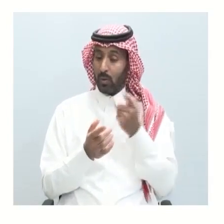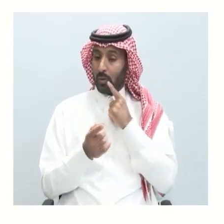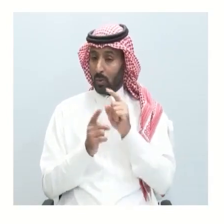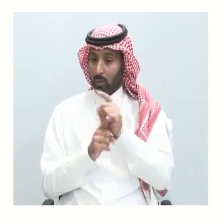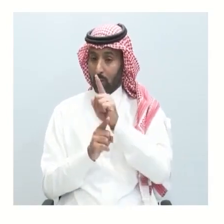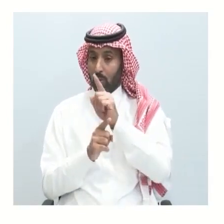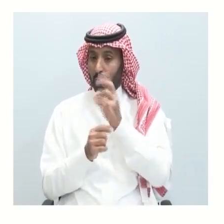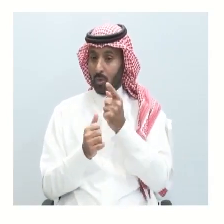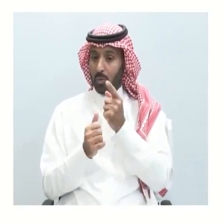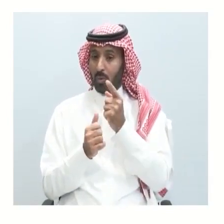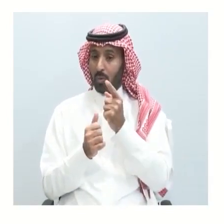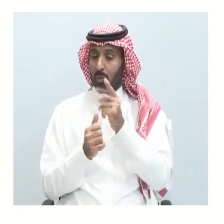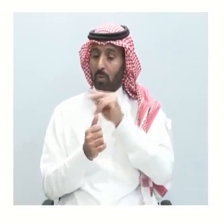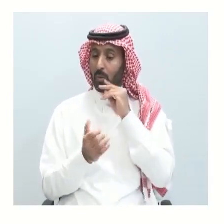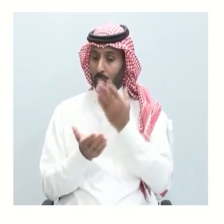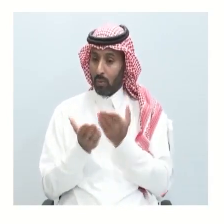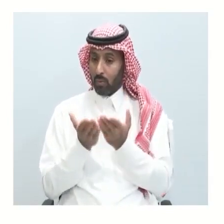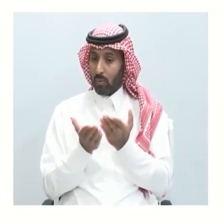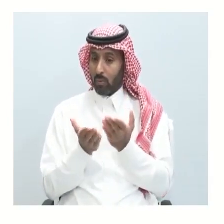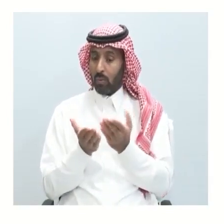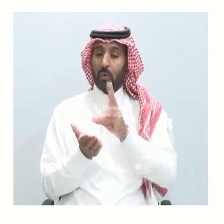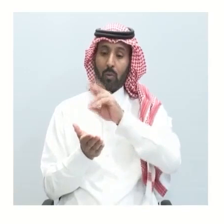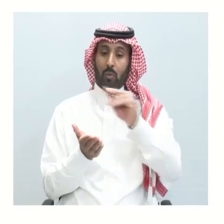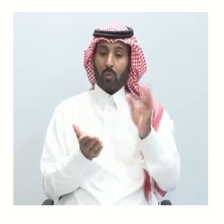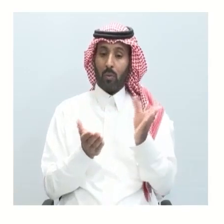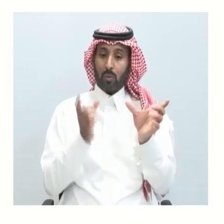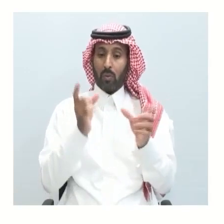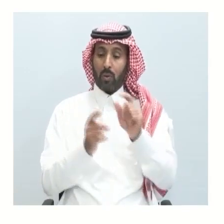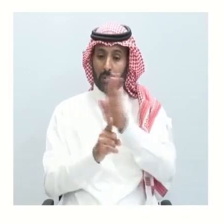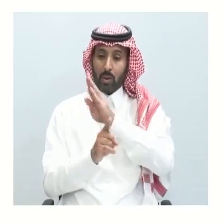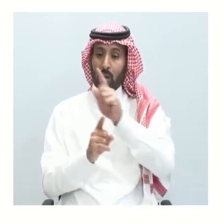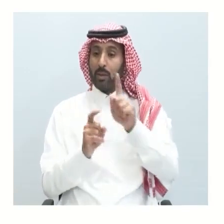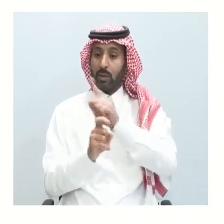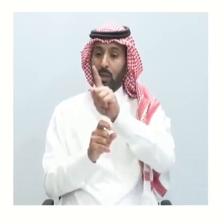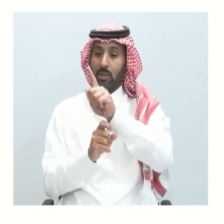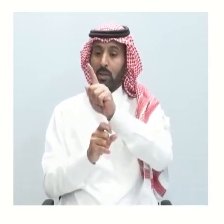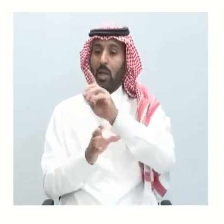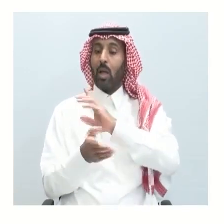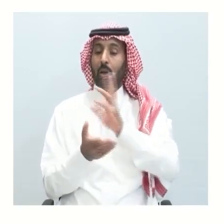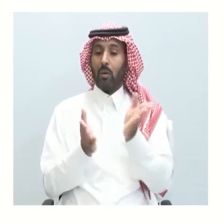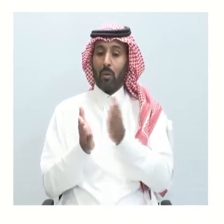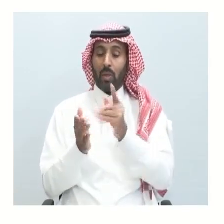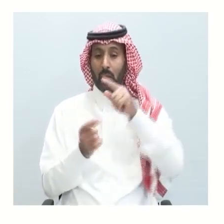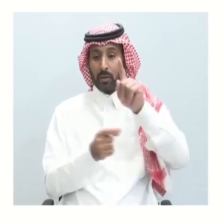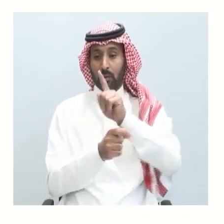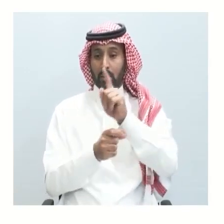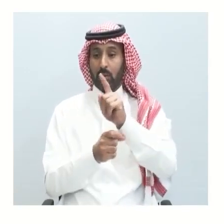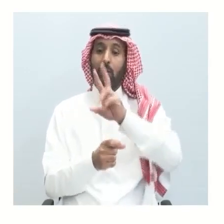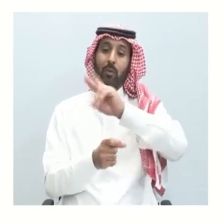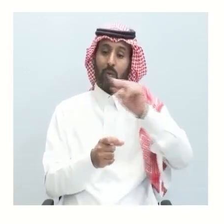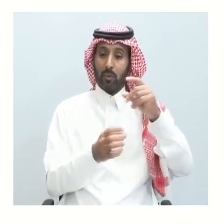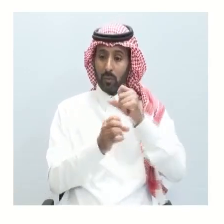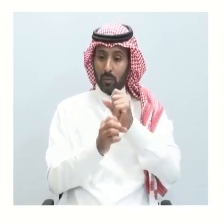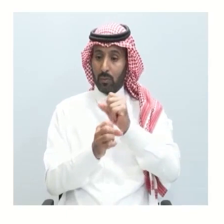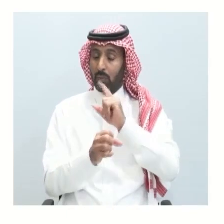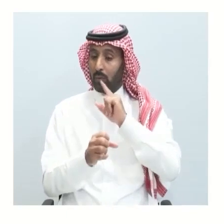يكون اتزان متجانس أم غير متجانس؟ طبعا هنا المادة مادتين كلهم في الحالة الغازية، إذن هو متجانس.